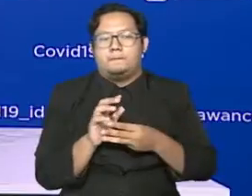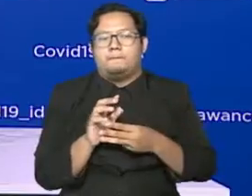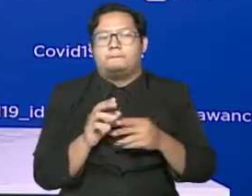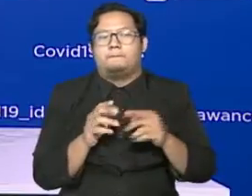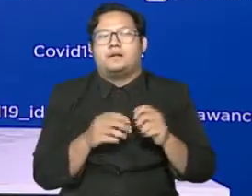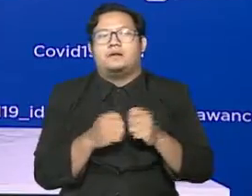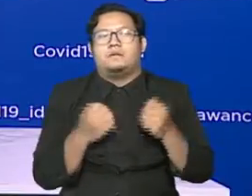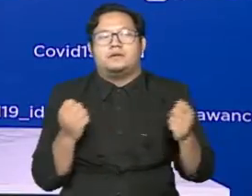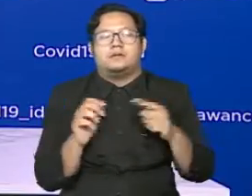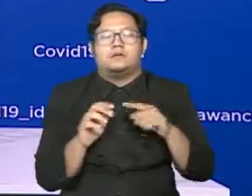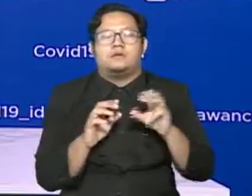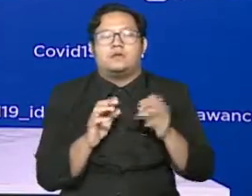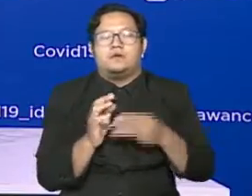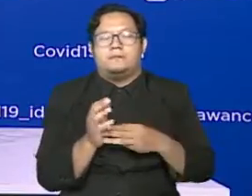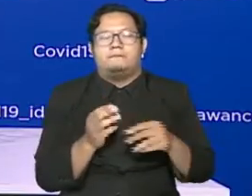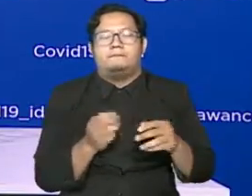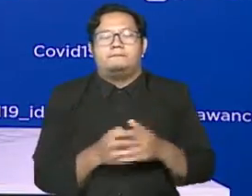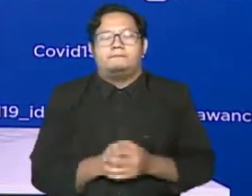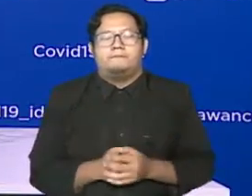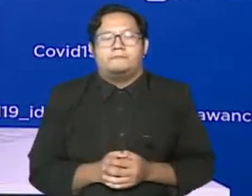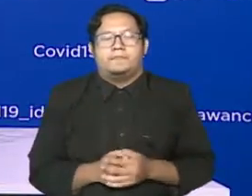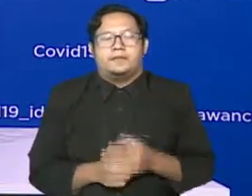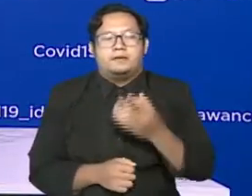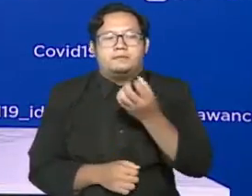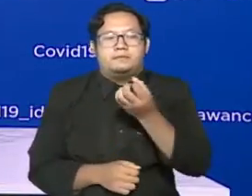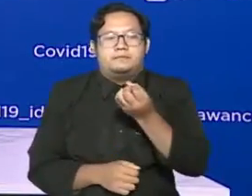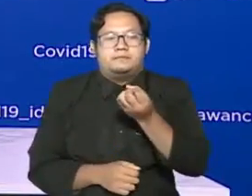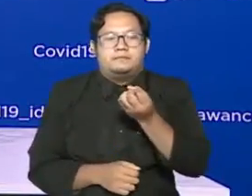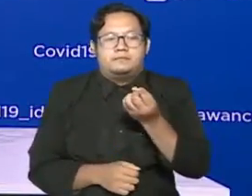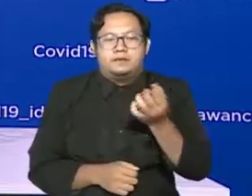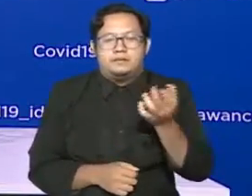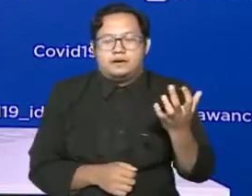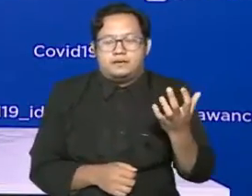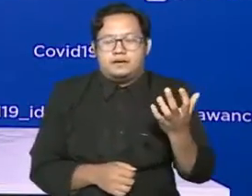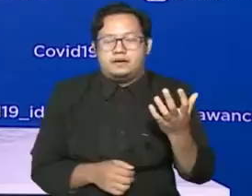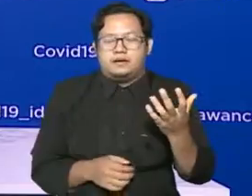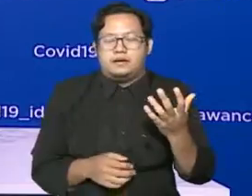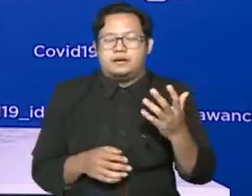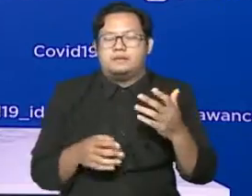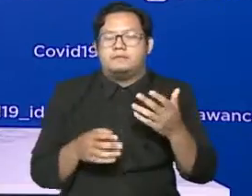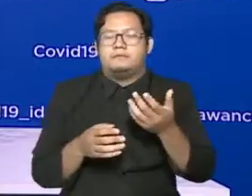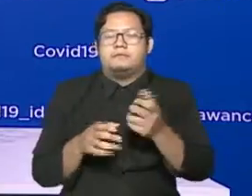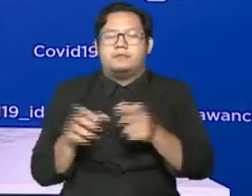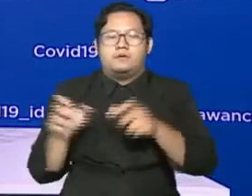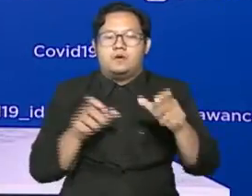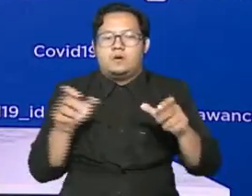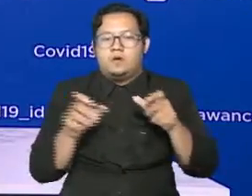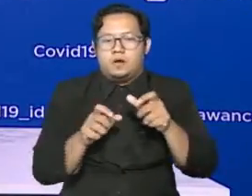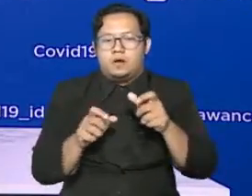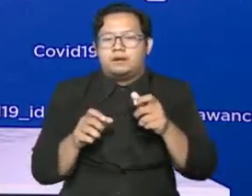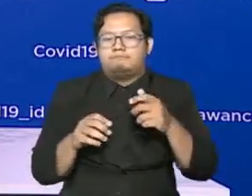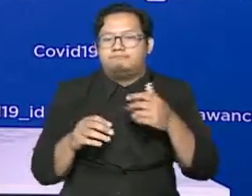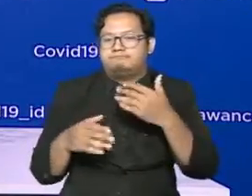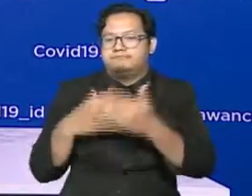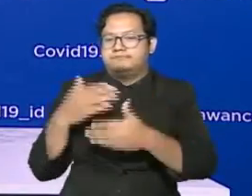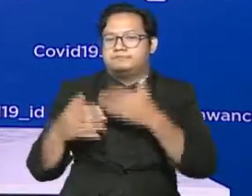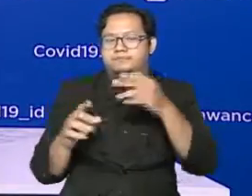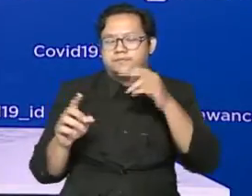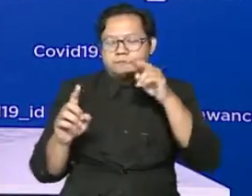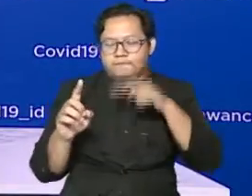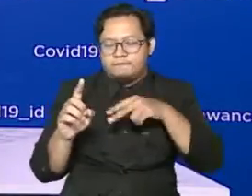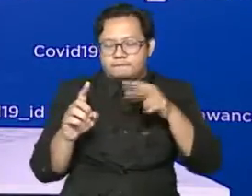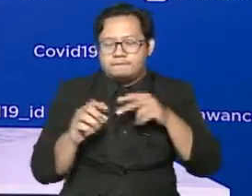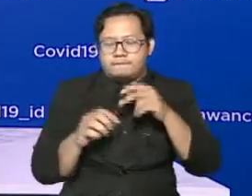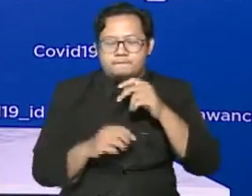dari pro3rri sejumlah kalangan mendesak aturan sop tes PCR penumpang dihapus Apakah akurasi tes